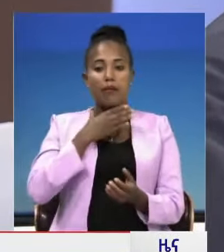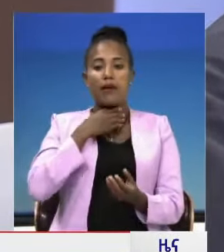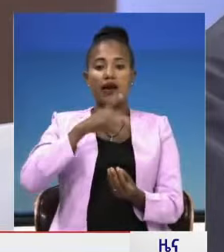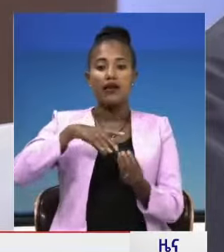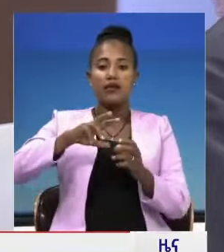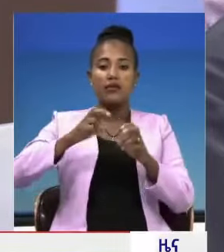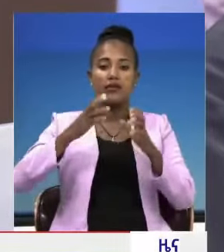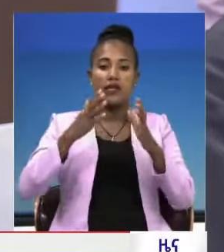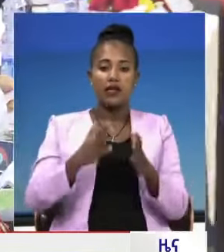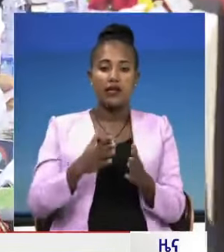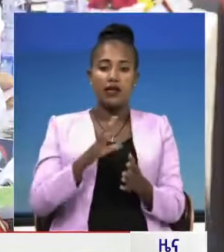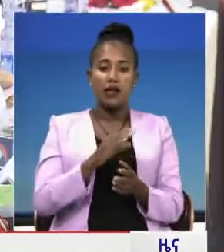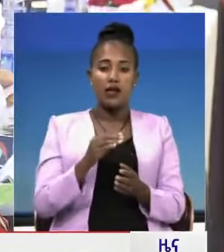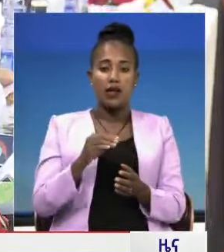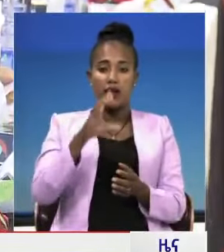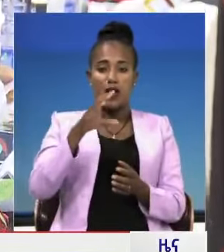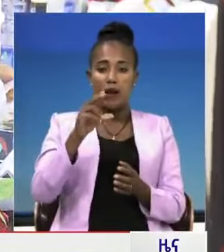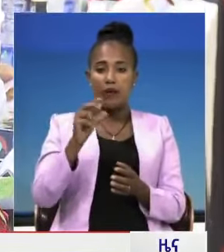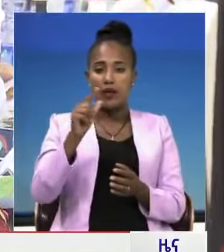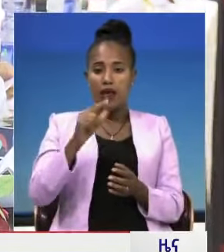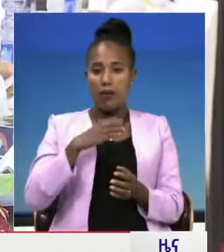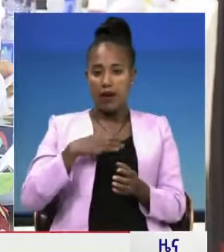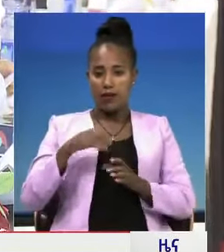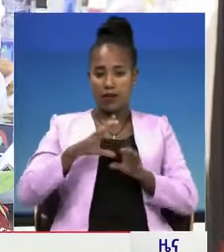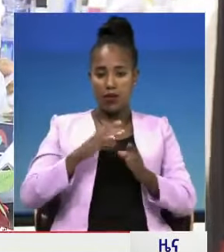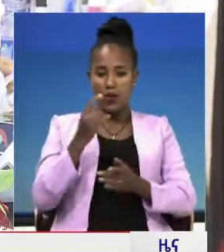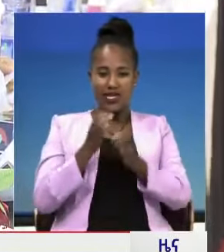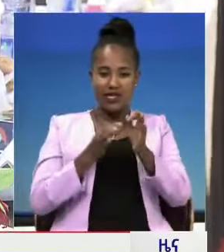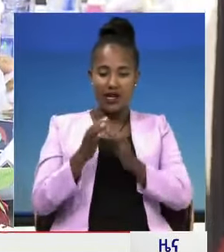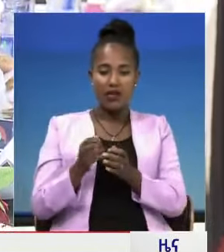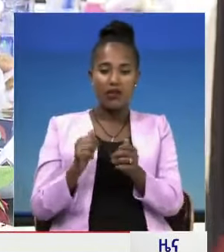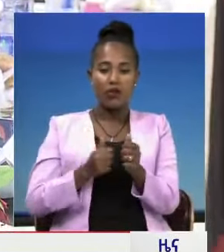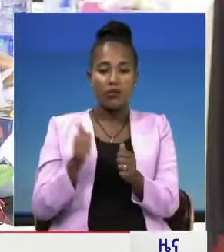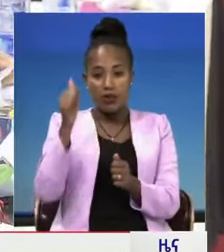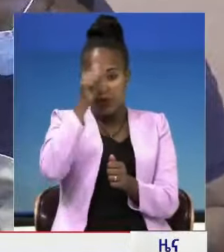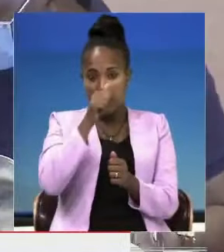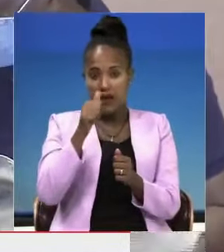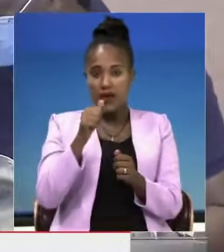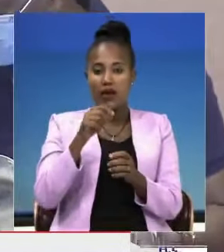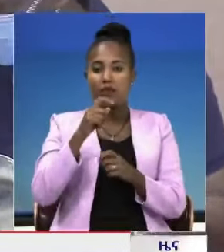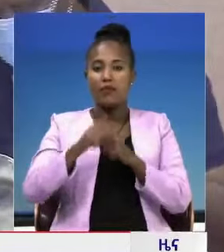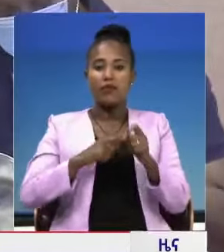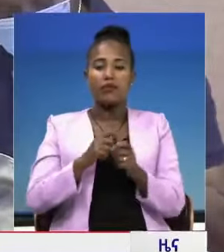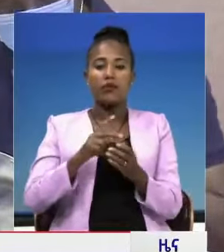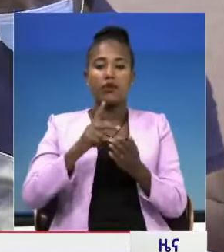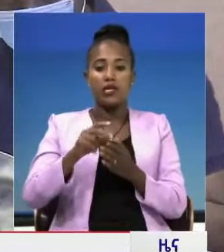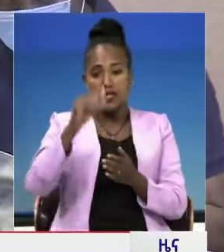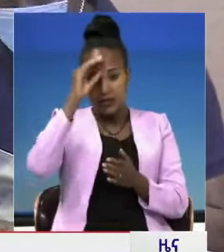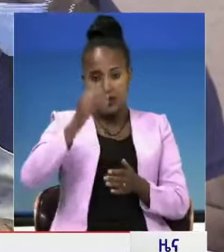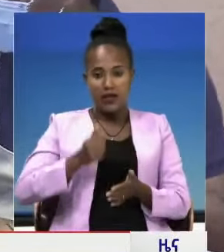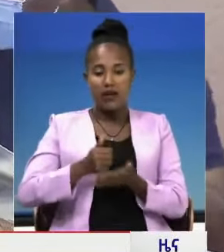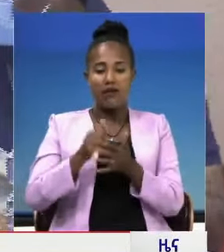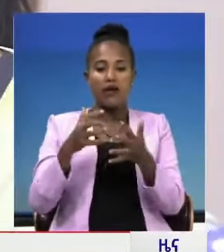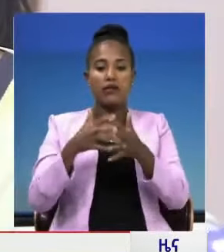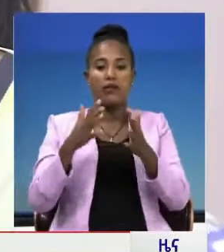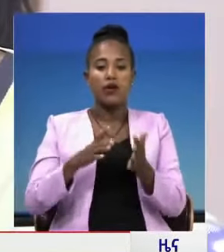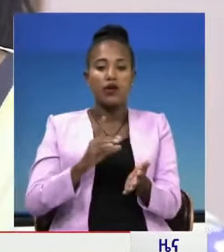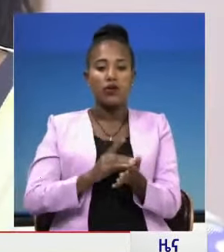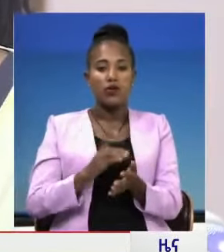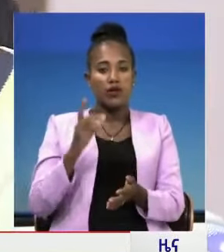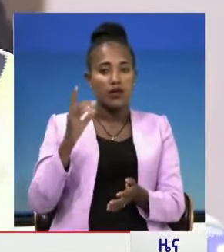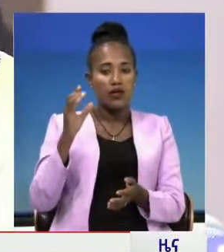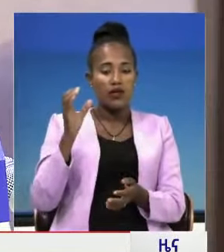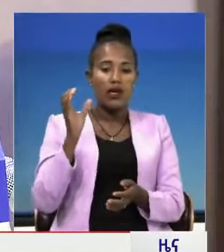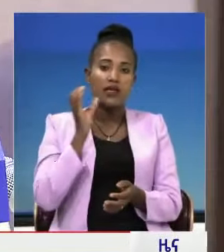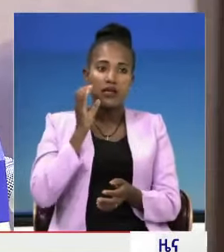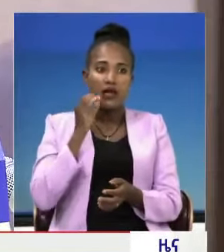ክልል ርዕሰ መስተዳደርና በካቢኔ አባላት የተደረገውን ገለጻ ተከትሎ በኢትዮጵያ የዓለም ምግብ ፕሮግራም የሰብአዊ ድጋፍ አስተባባሪ ዶክተር ካትሪን